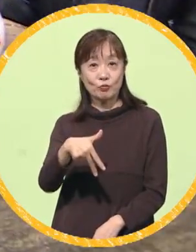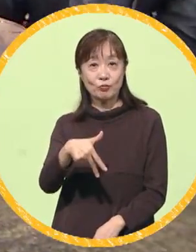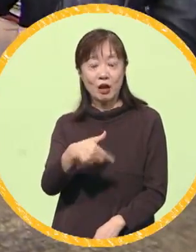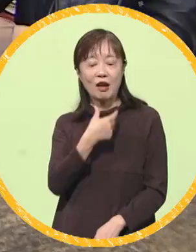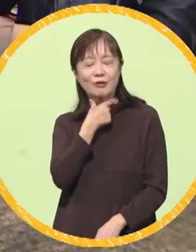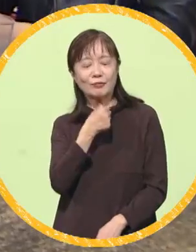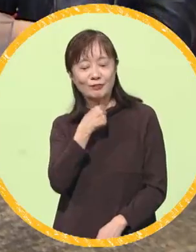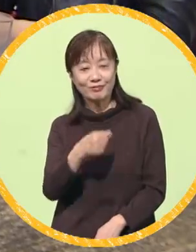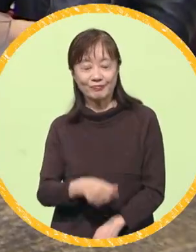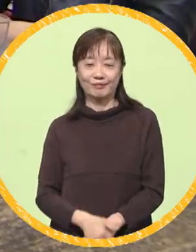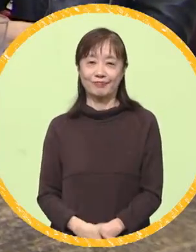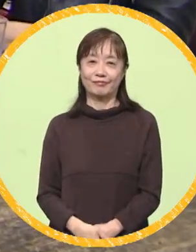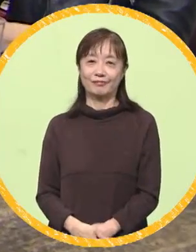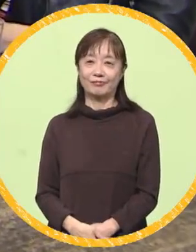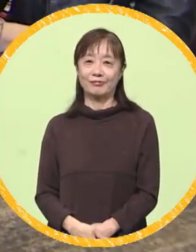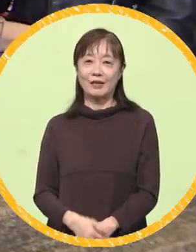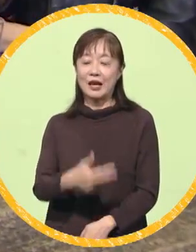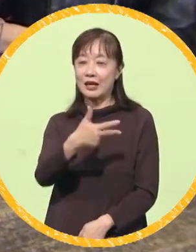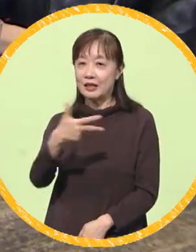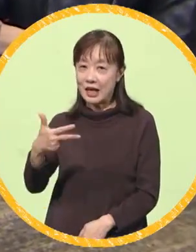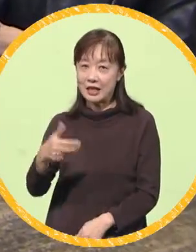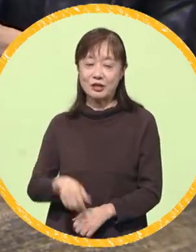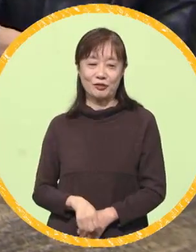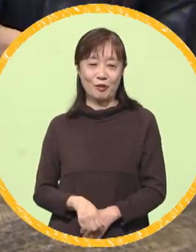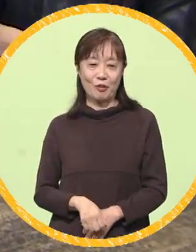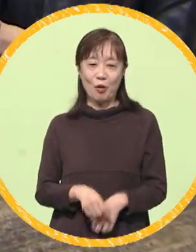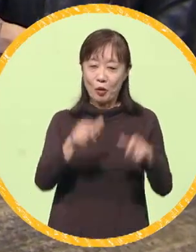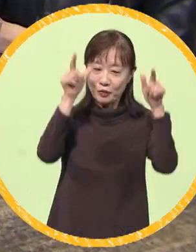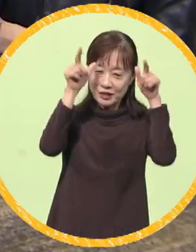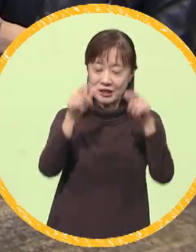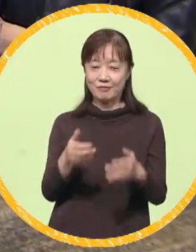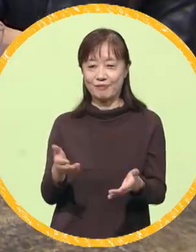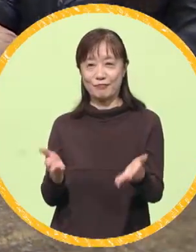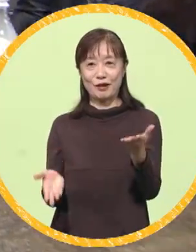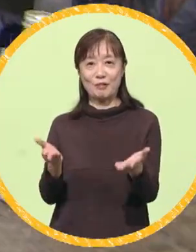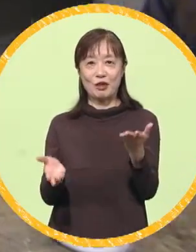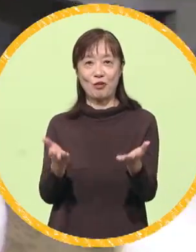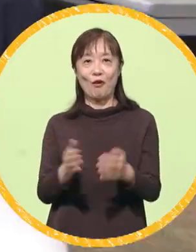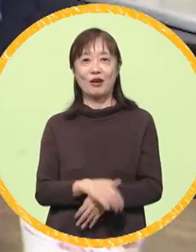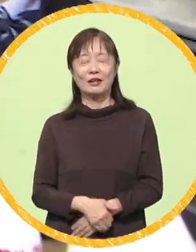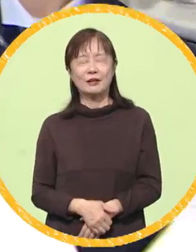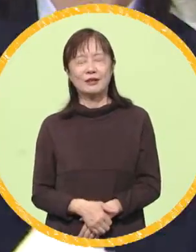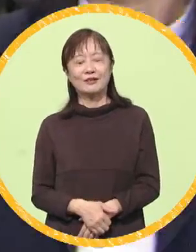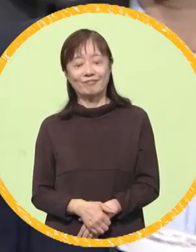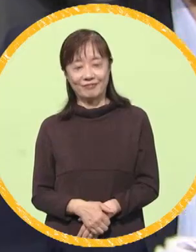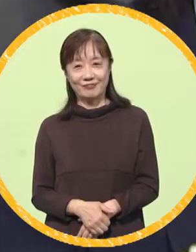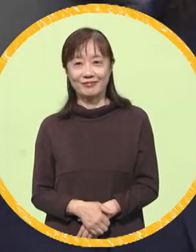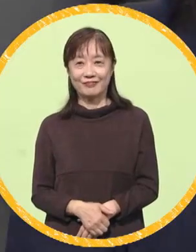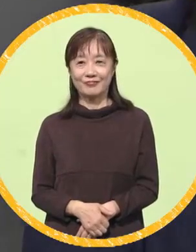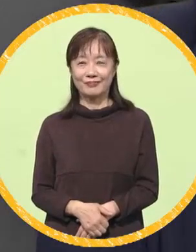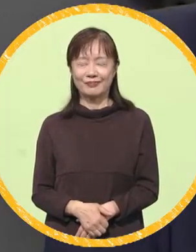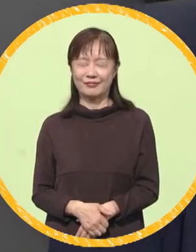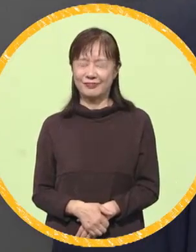。 じゃあもうジャニーズと牛さんだったら 牛さんだったらそこちょっと究極なんですよ、私の中では